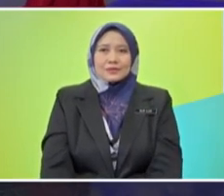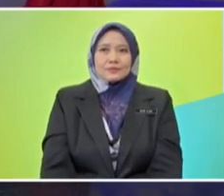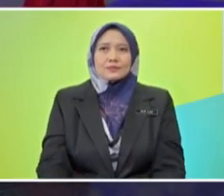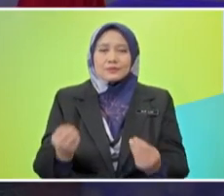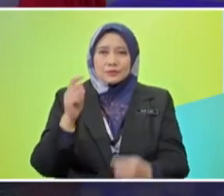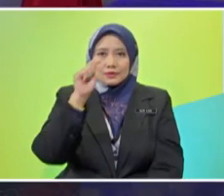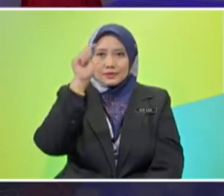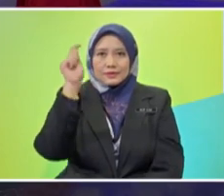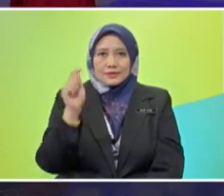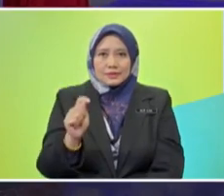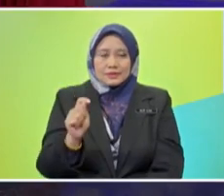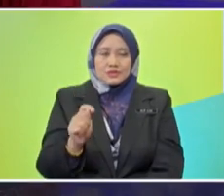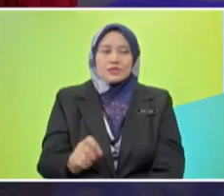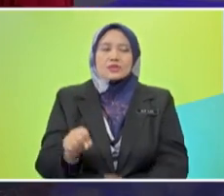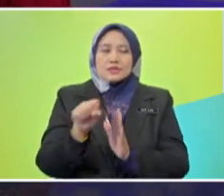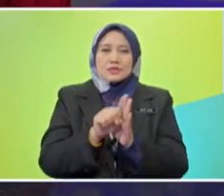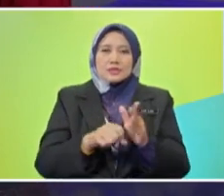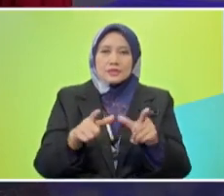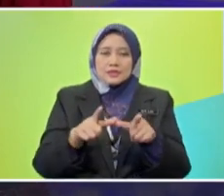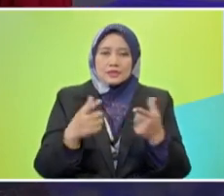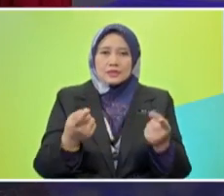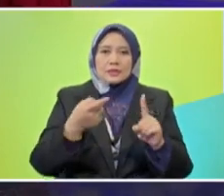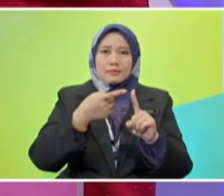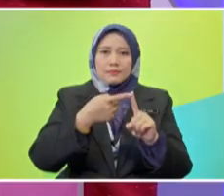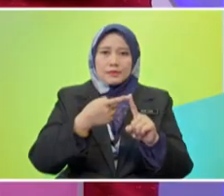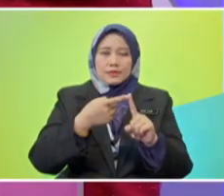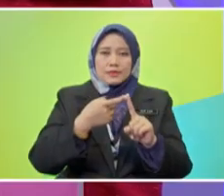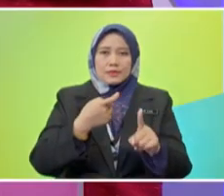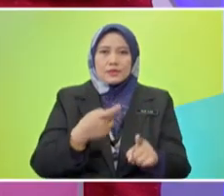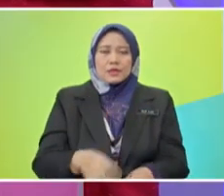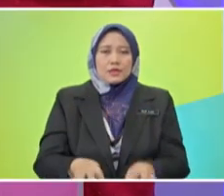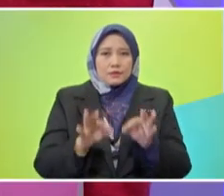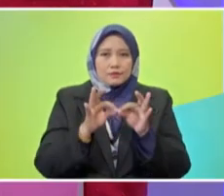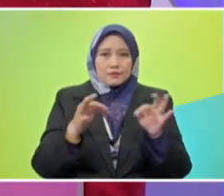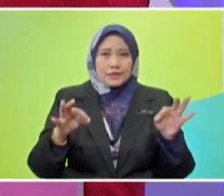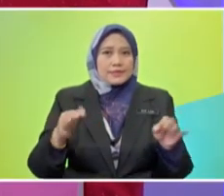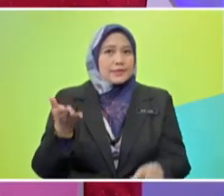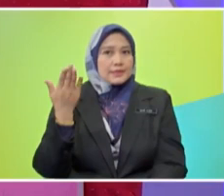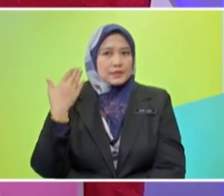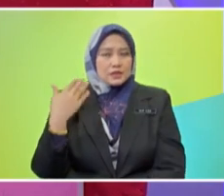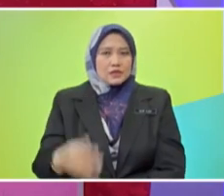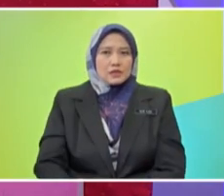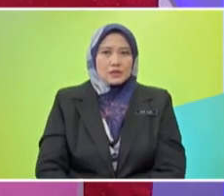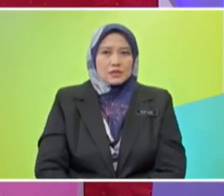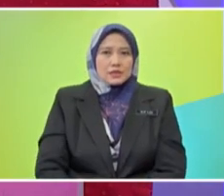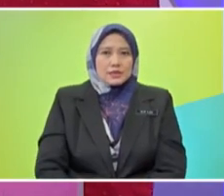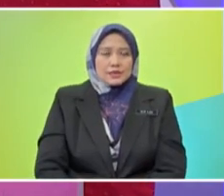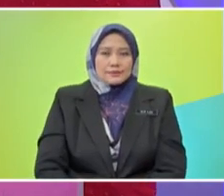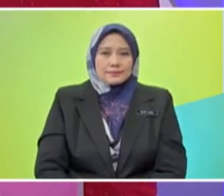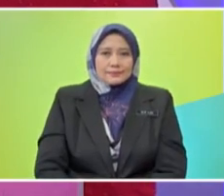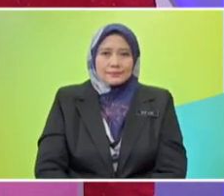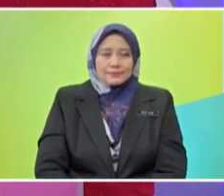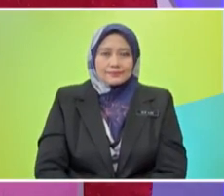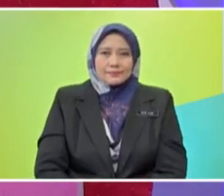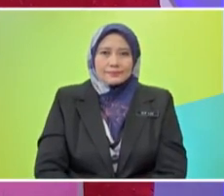Alisha, selain daripada ayat, selain daripada frasa yang cikgu berikan di situ, Alisha ada idea